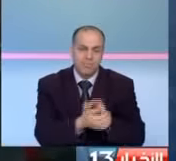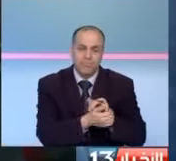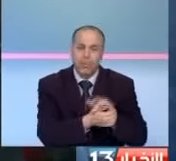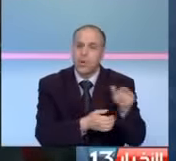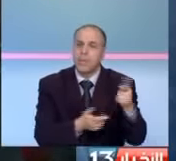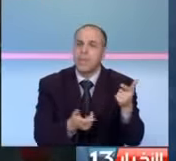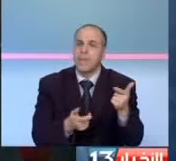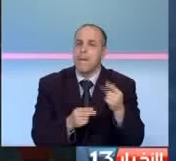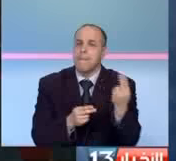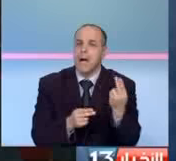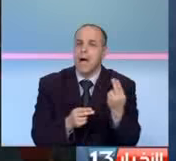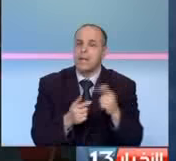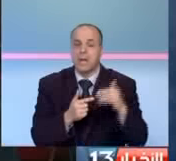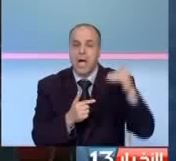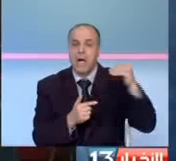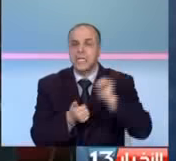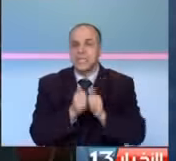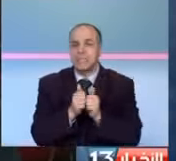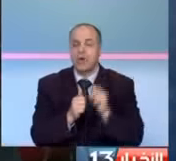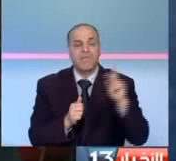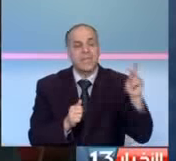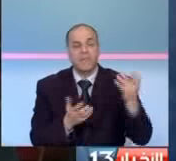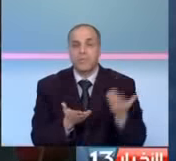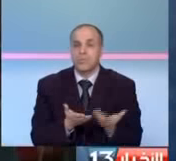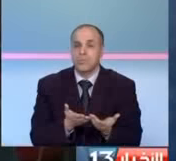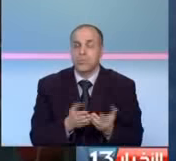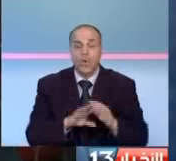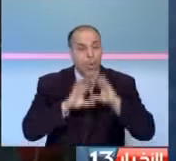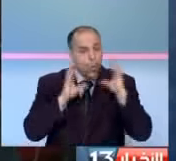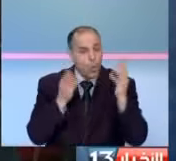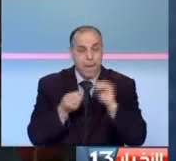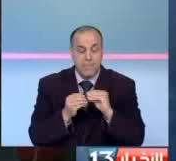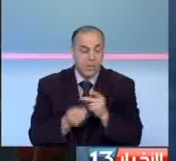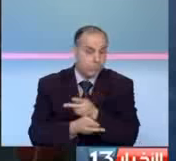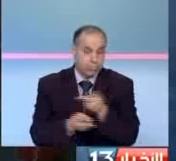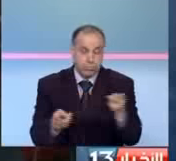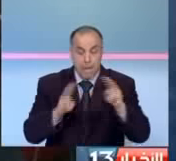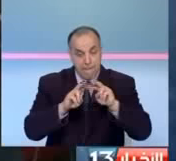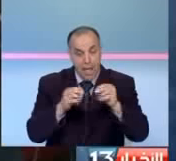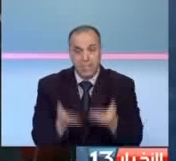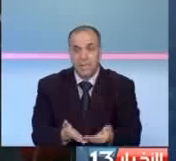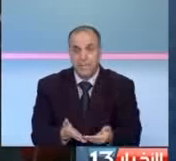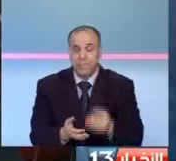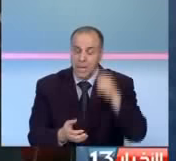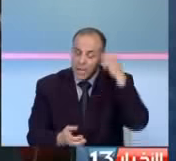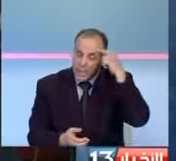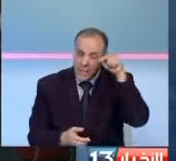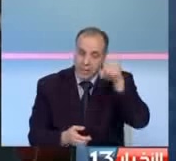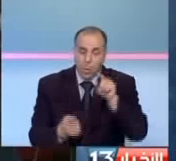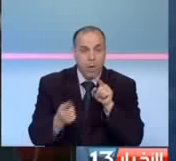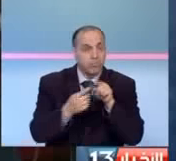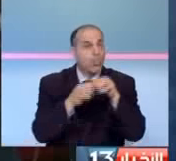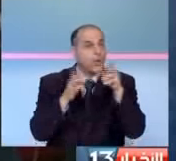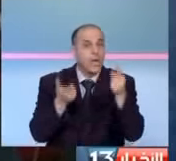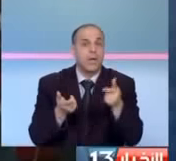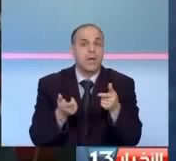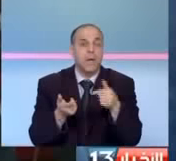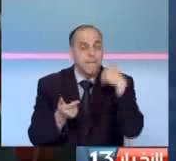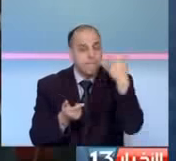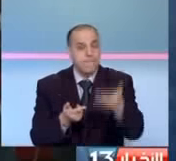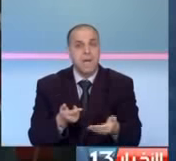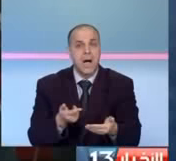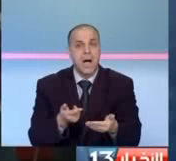في المعهد الأعلى للرياضة بالكيف، فهذوم الكل مشاكل سيتم دراستهم. نعتقد أن التوجه العام سيذهب